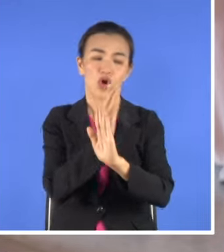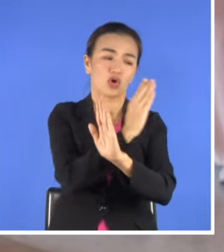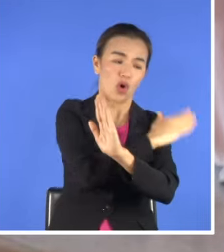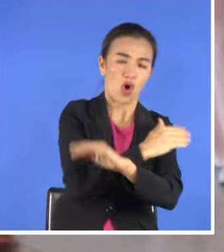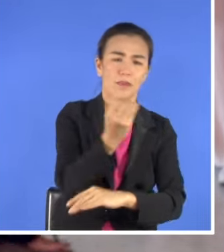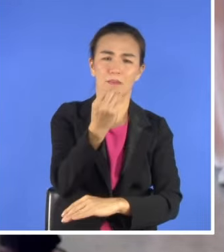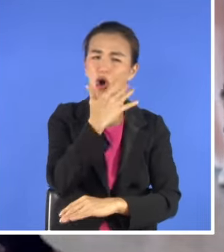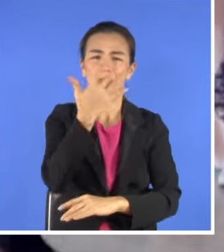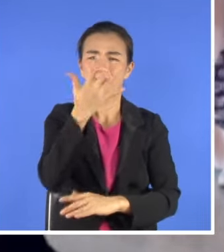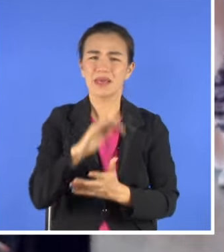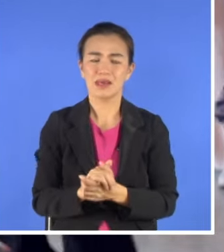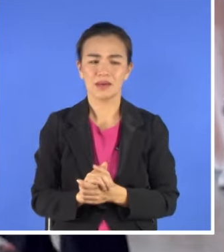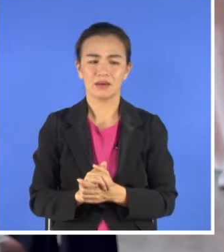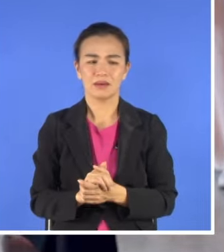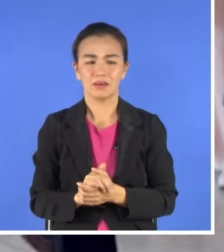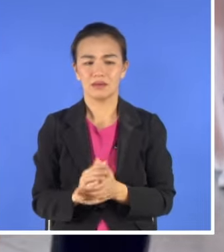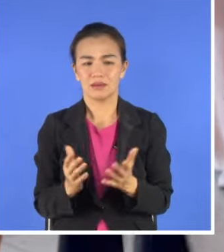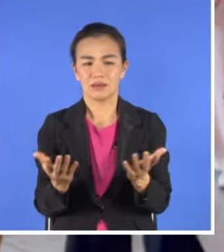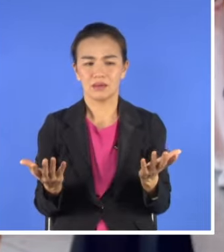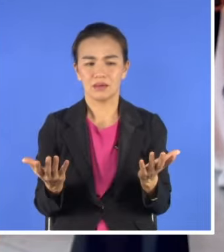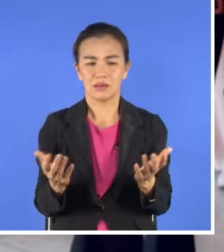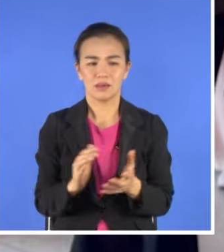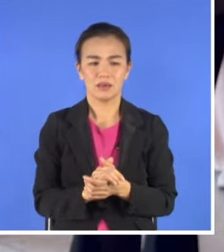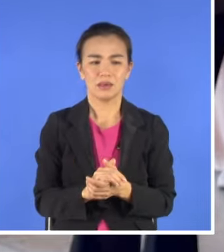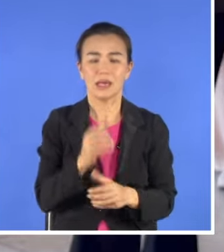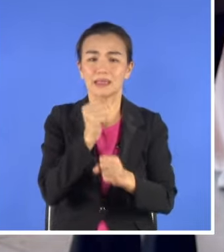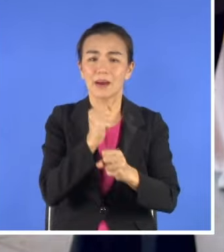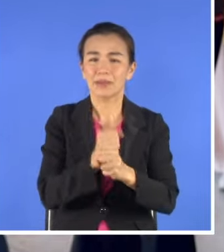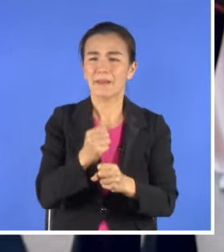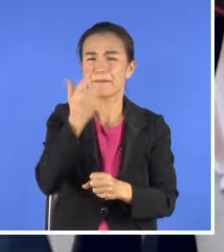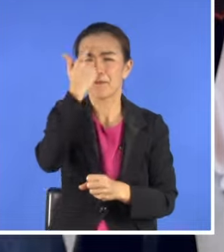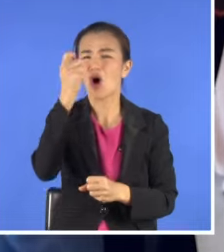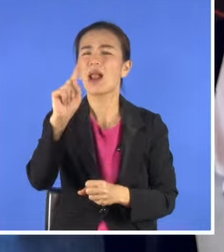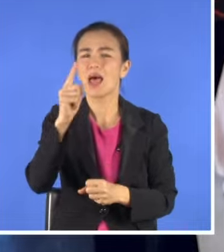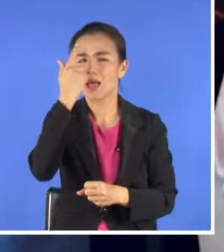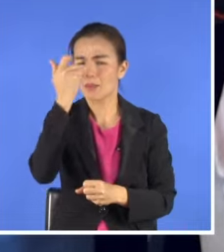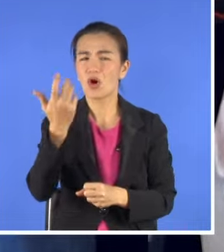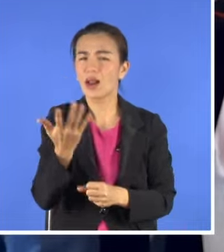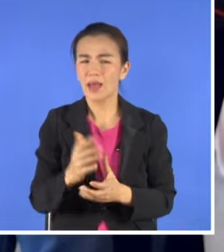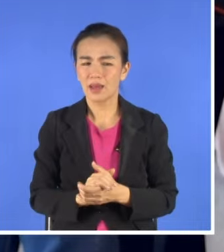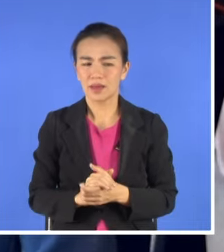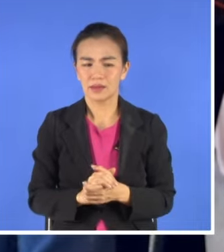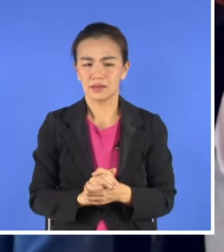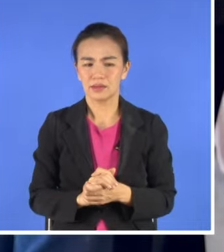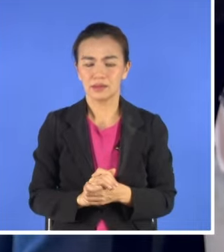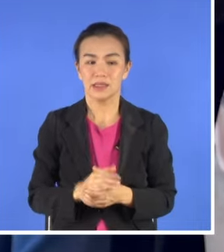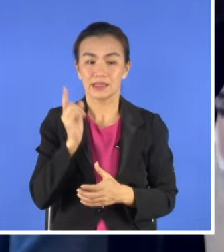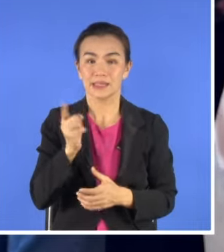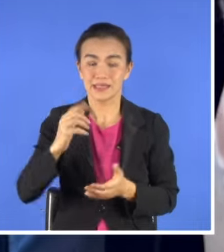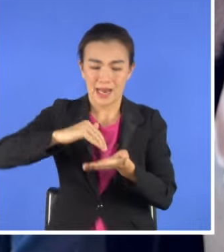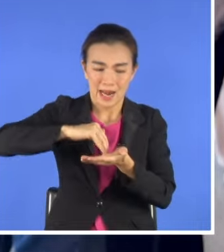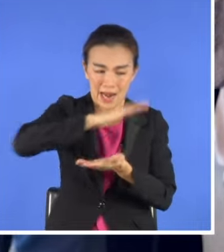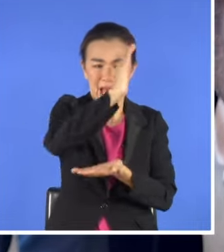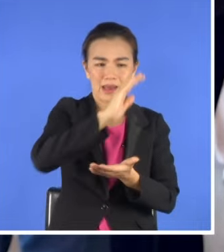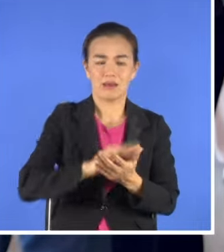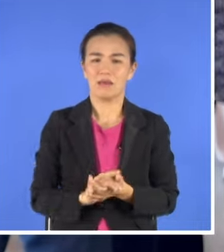าซึ่งมันเป็นการทำเพื่ออะไรคะก่อนที่จะมาขับไล่เราทำไมไ